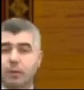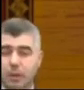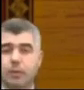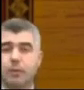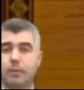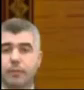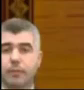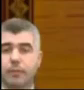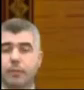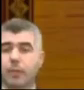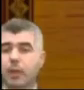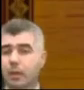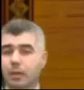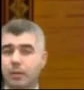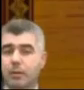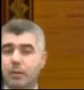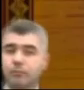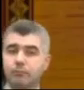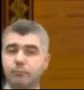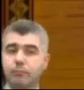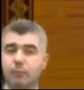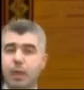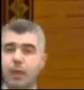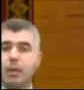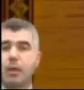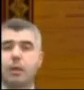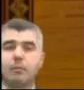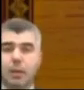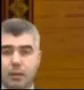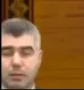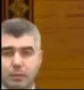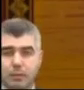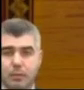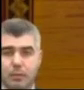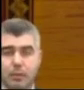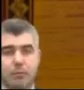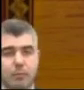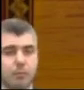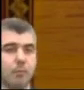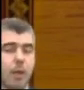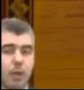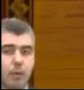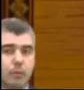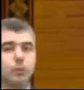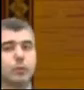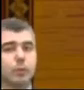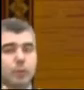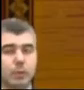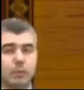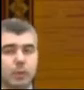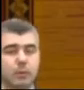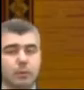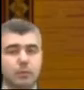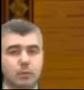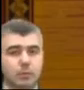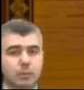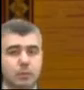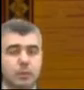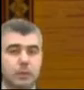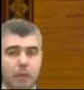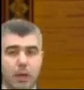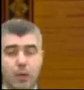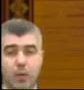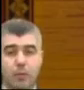أسابيع بالتعاون مع الشركاء الأمريكيين وآخرين. ولذلك وفقا لهذه الرؤية